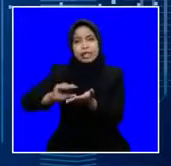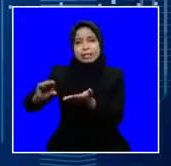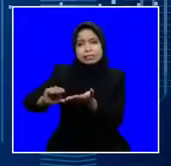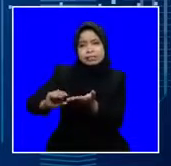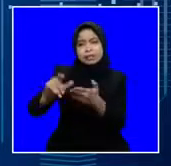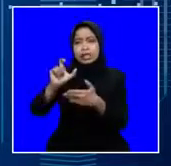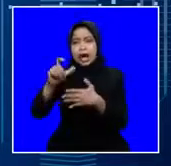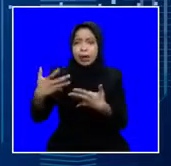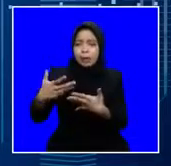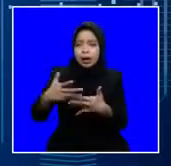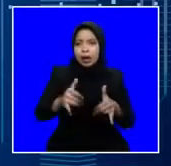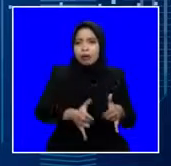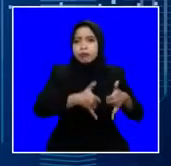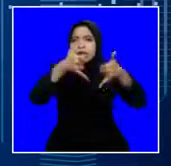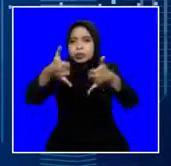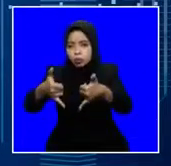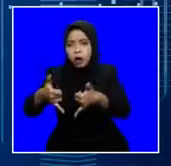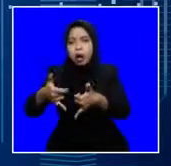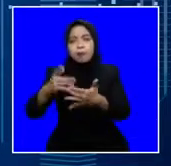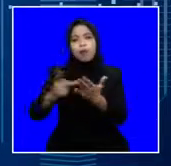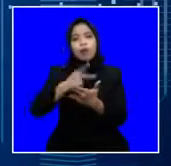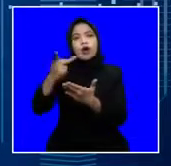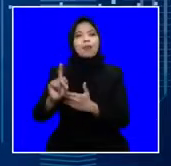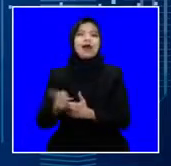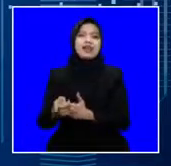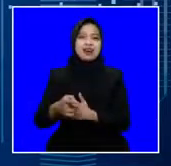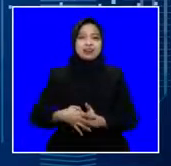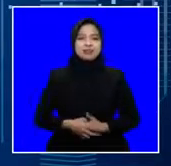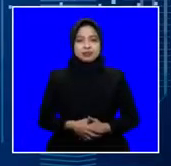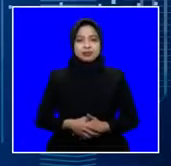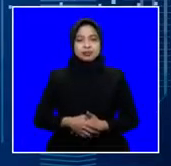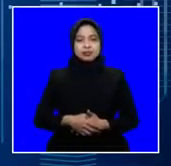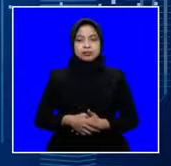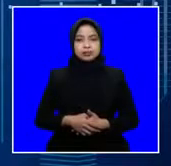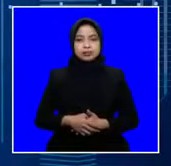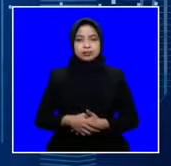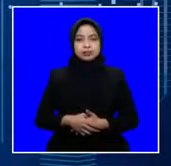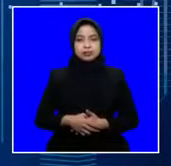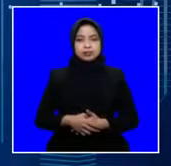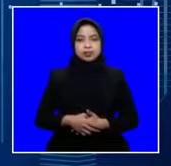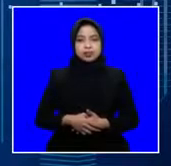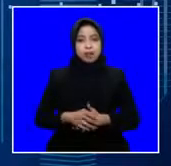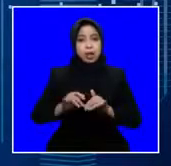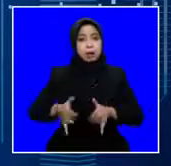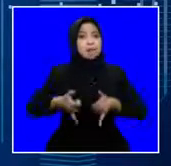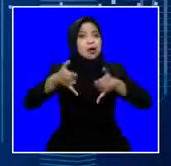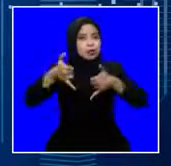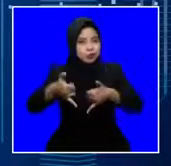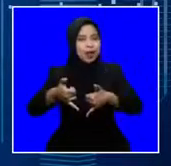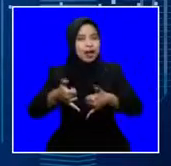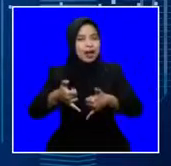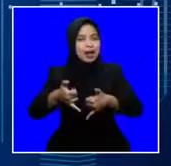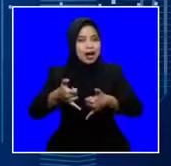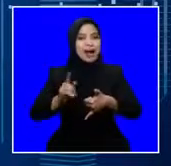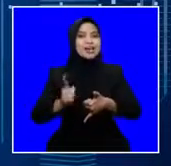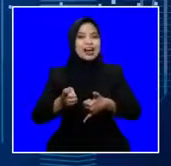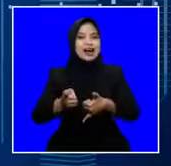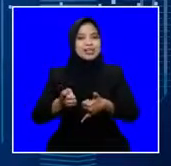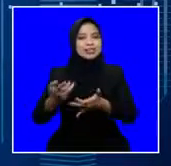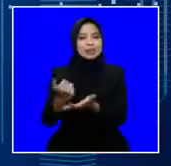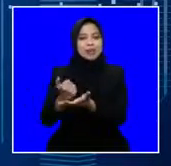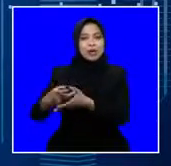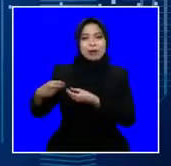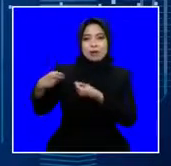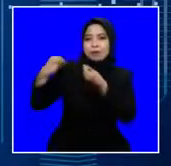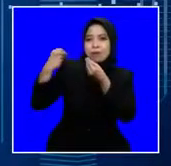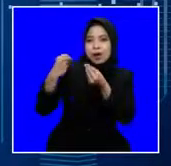untuk membiayai berbagai program yang tidak hanya mencakup beasiswa yang tradisional sudah diberikan,